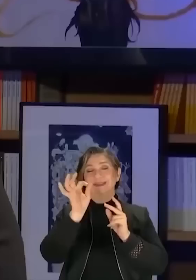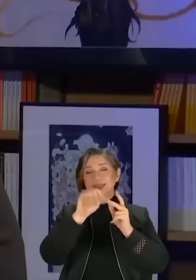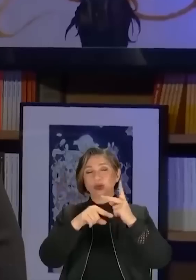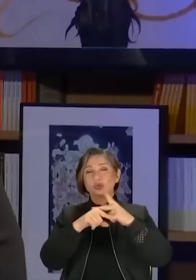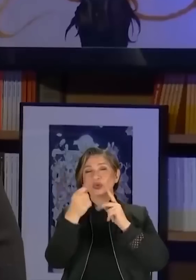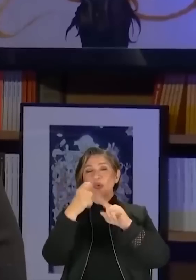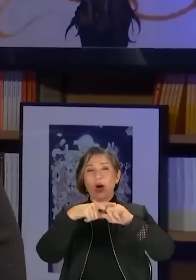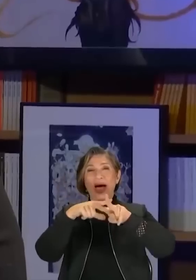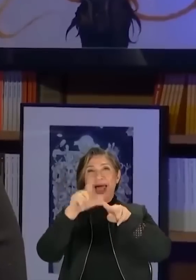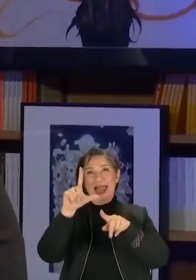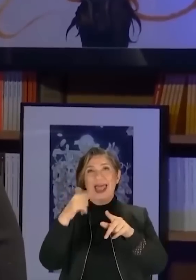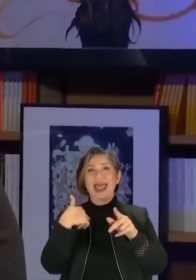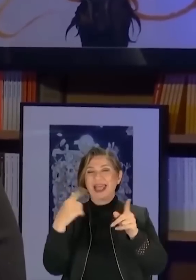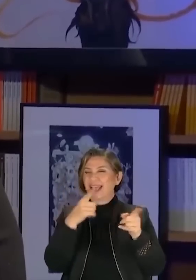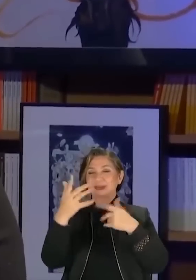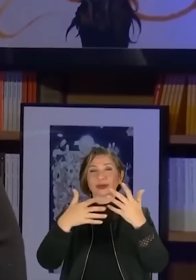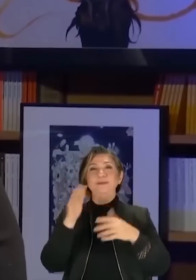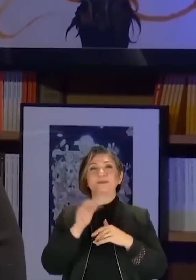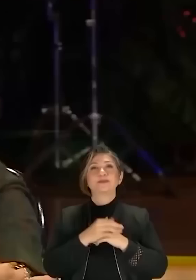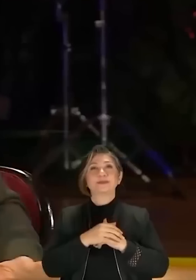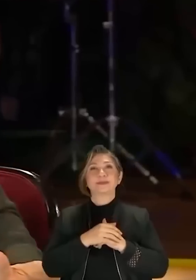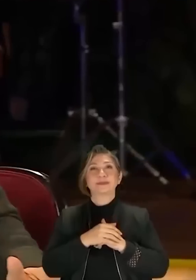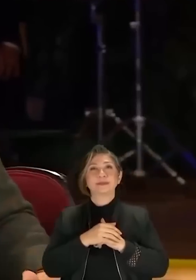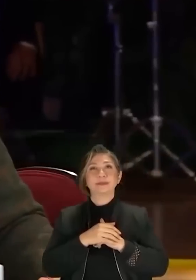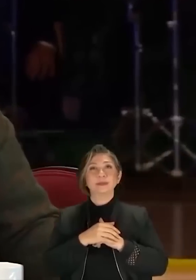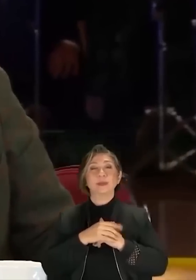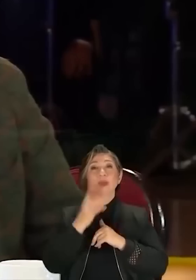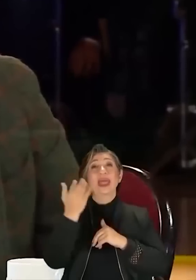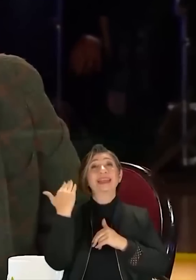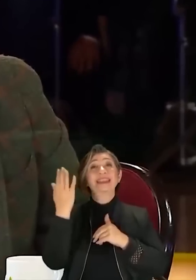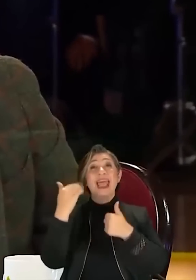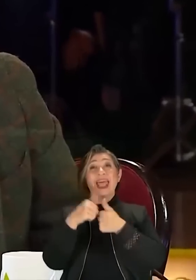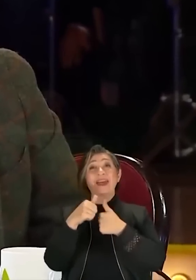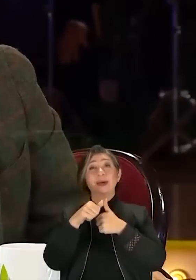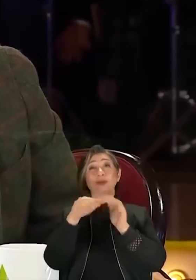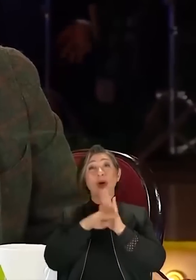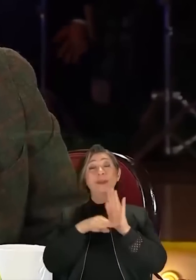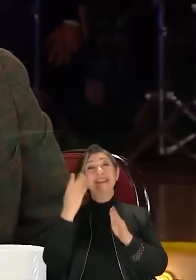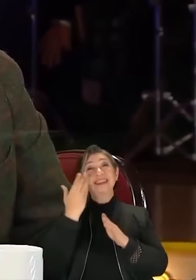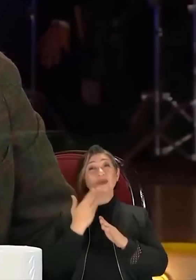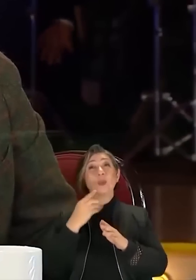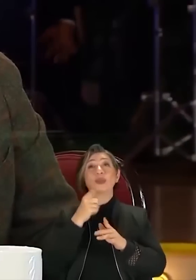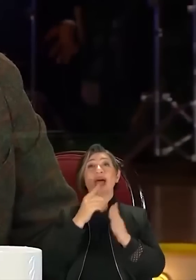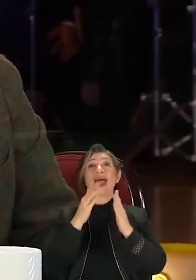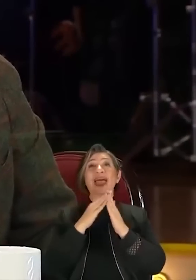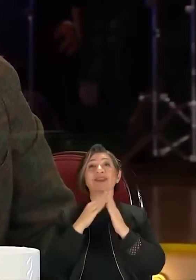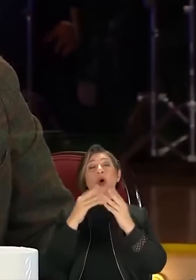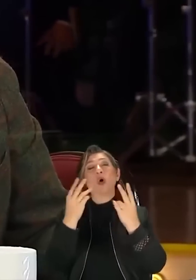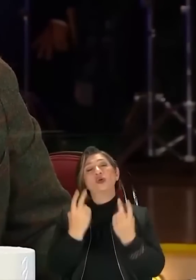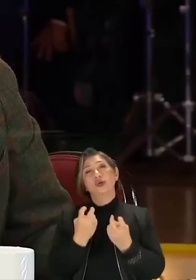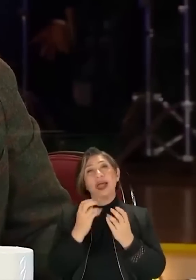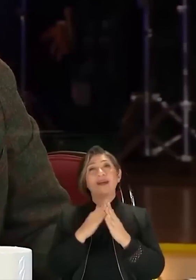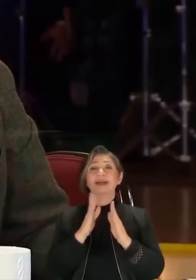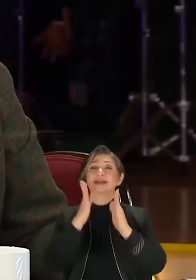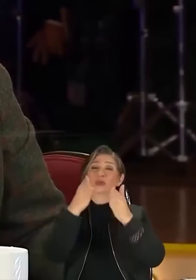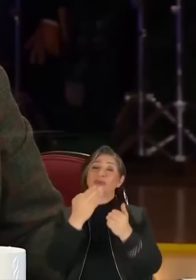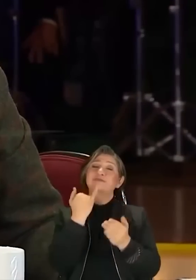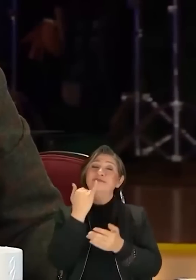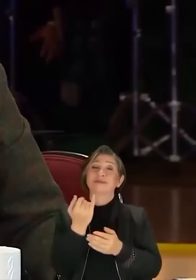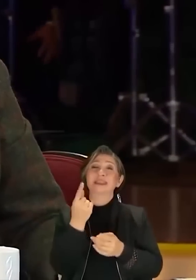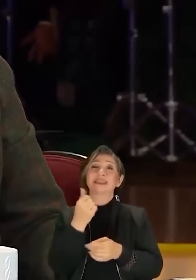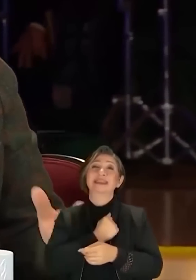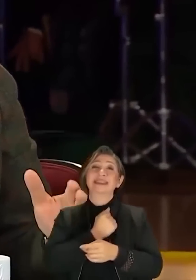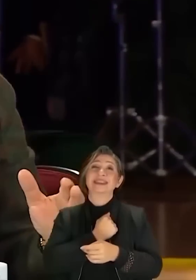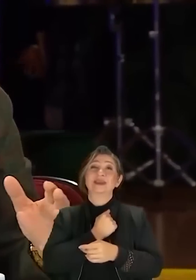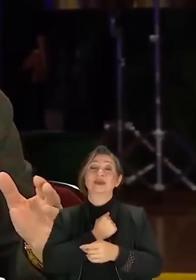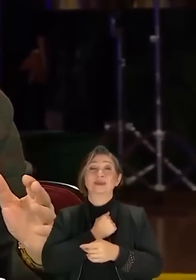Zuhal. Esra ile karıştırdım onu. Şimdi ben o eski evlilikleri falan seyrediyordum. Şimdi buna evde oturuyorlar evlerde. Biraz